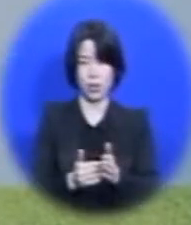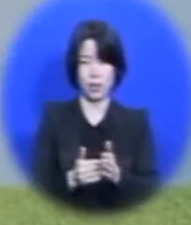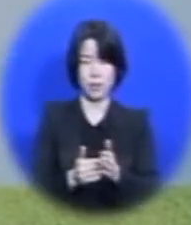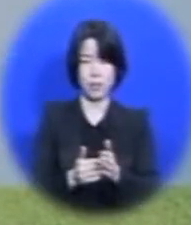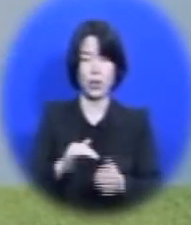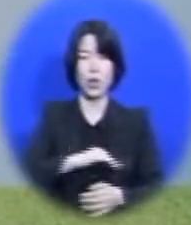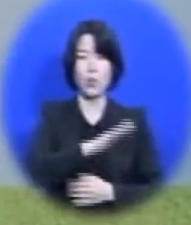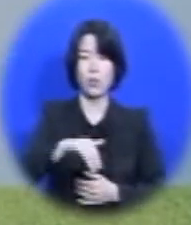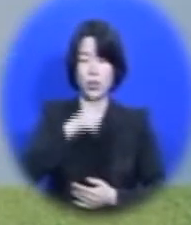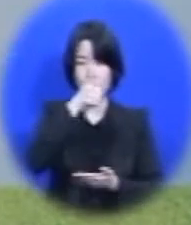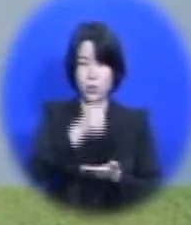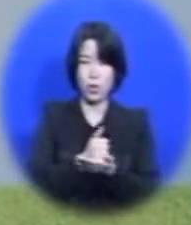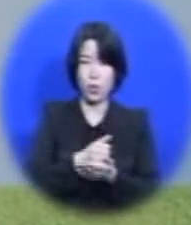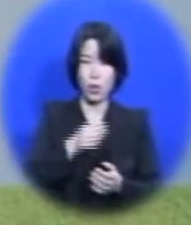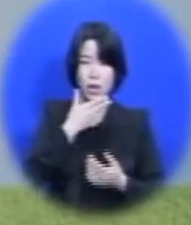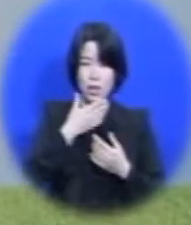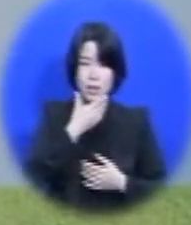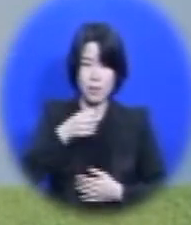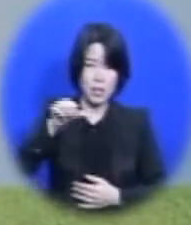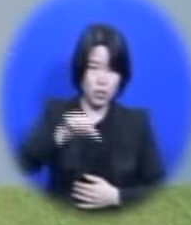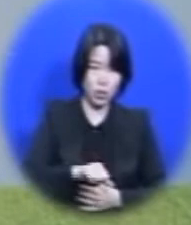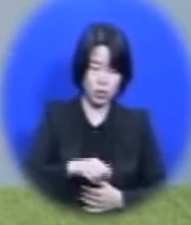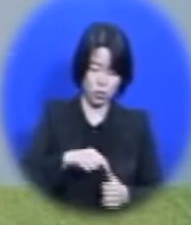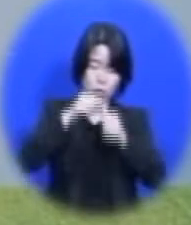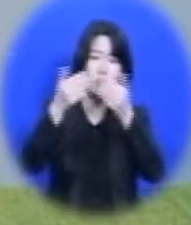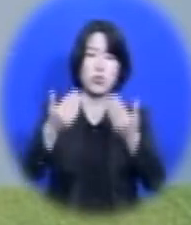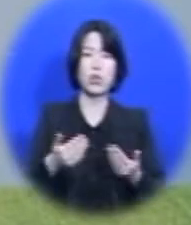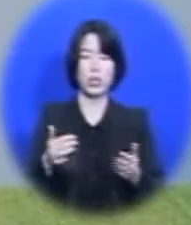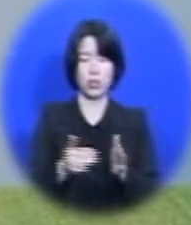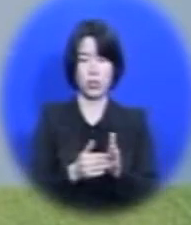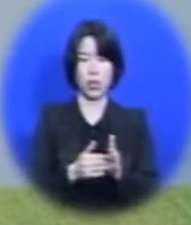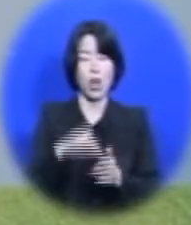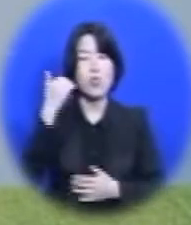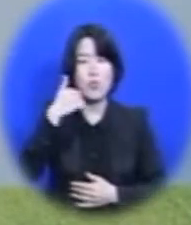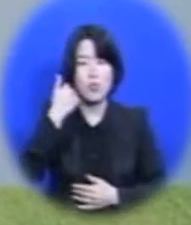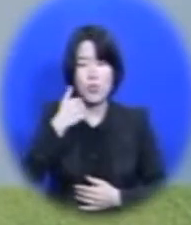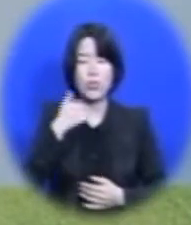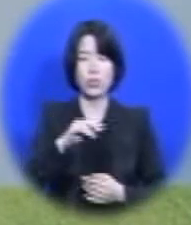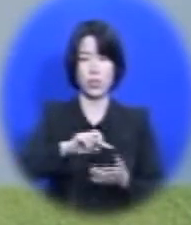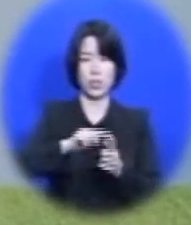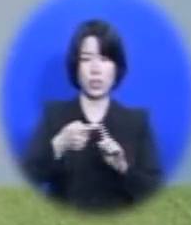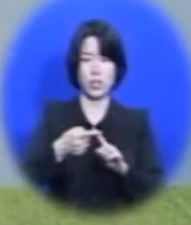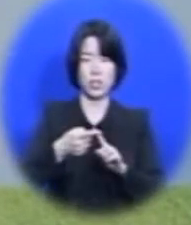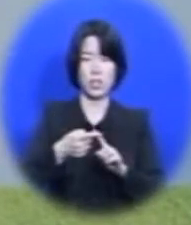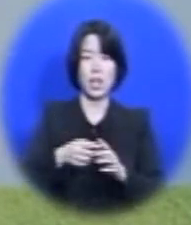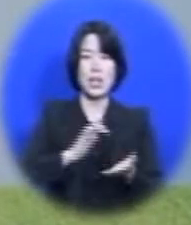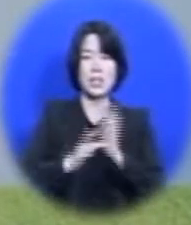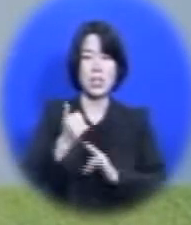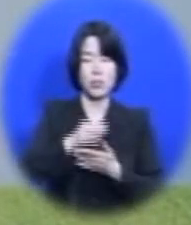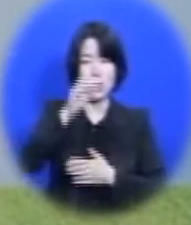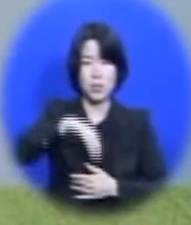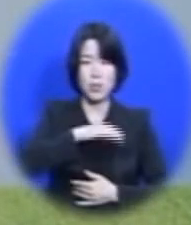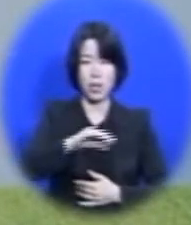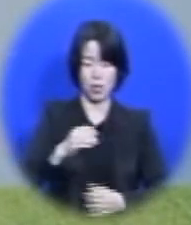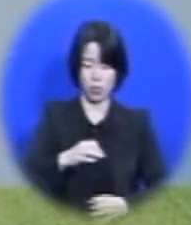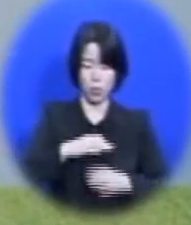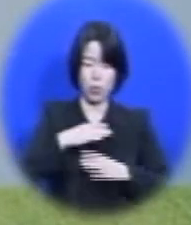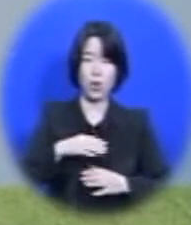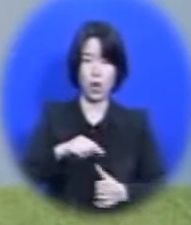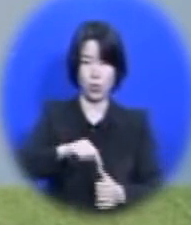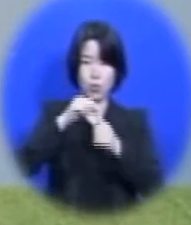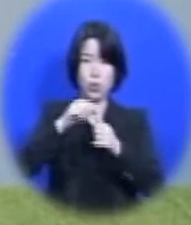죄와 저주에서 구원해 내신 겁니다. 누구든지 예수님의 십자가의 놀라운